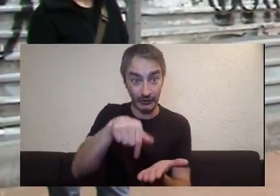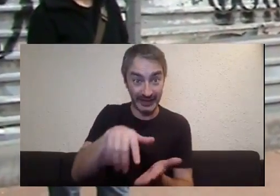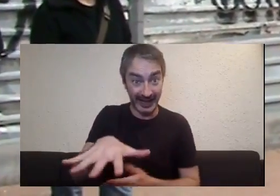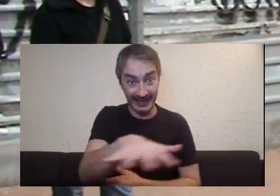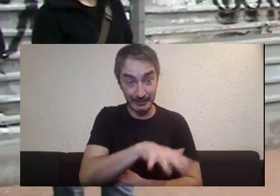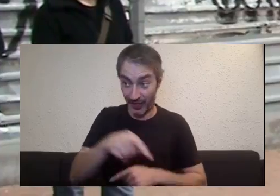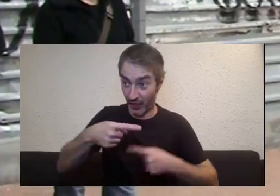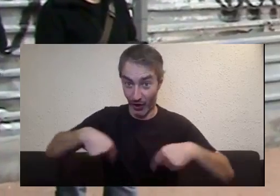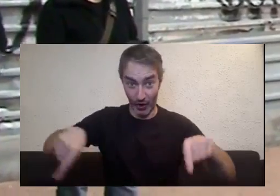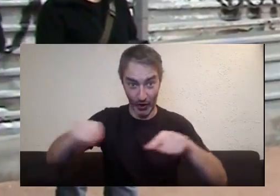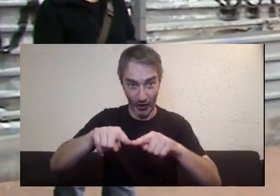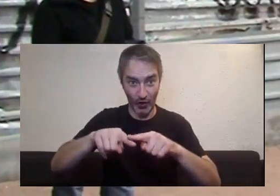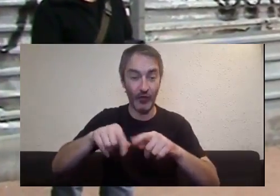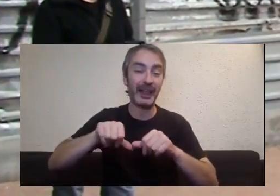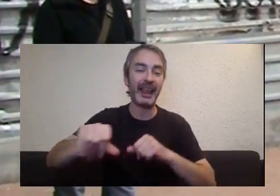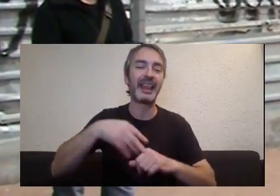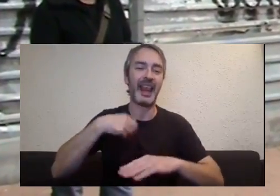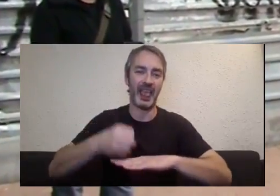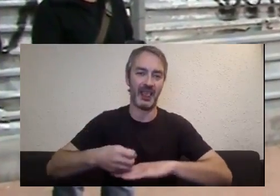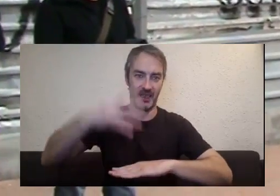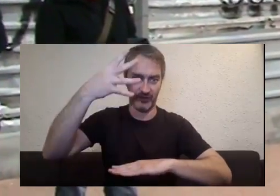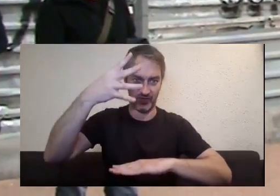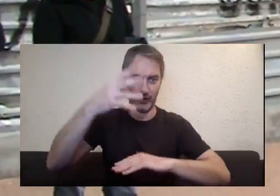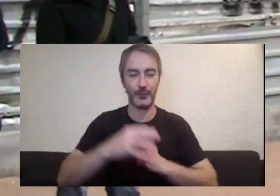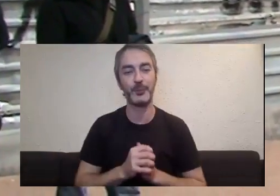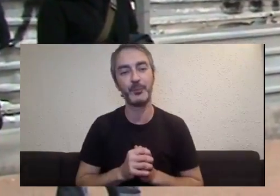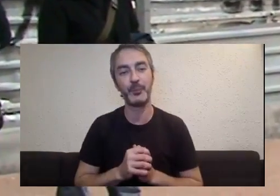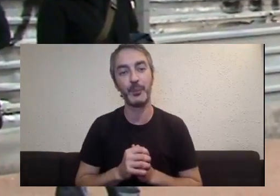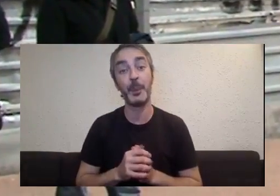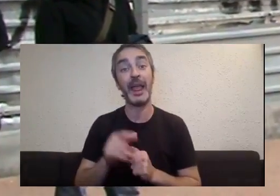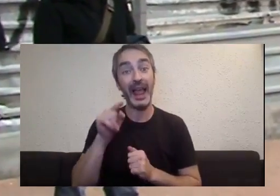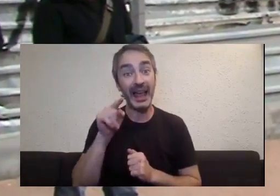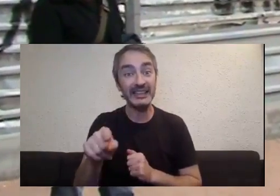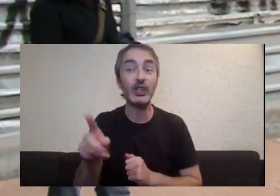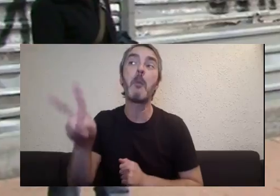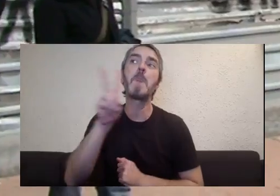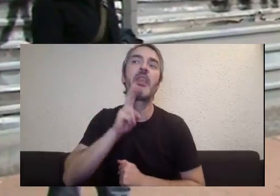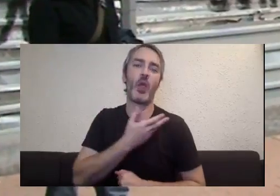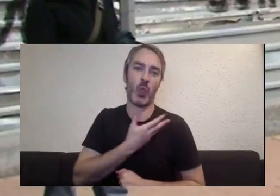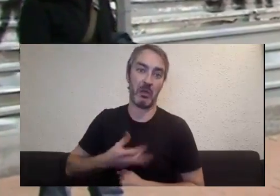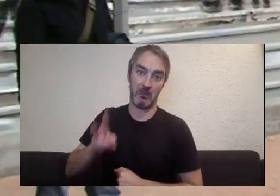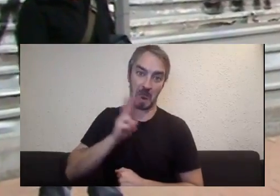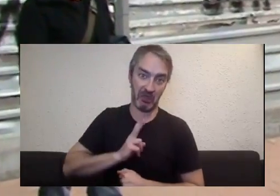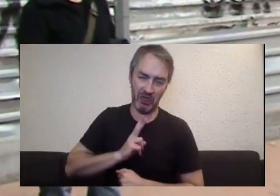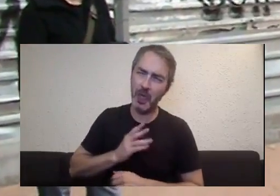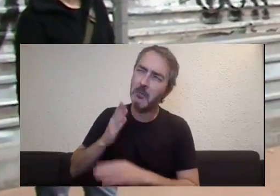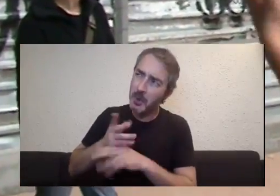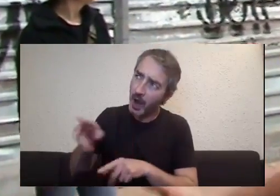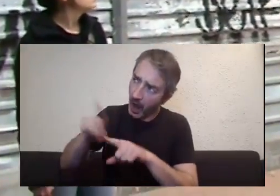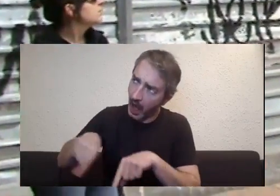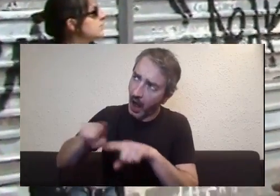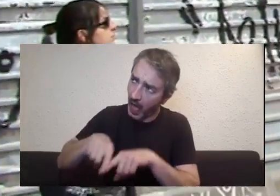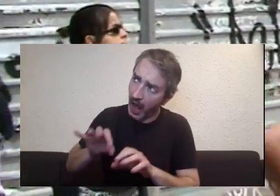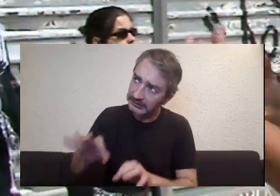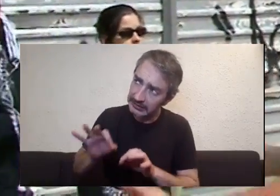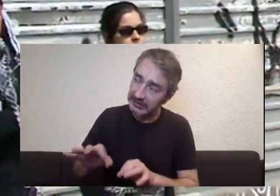Cortí ocupava una mica més i quedava tot un espai de solar. Llavors tot aquest espai d'aquí, en principi, serà un edifici complementari a aquest d'aquí. Això va ser el que ens